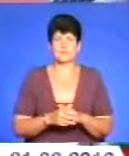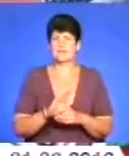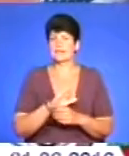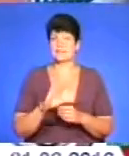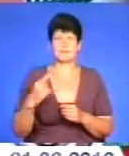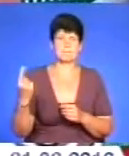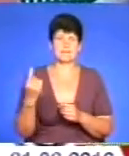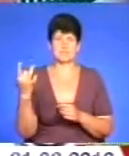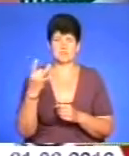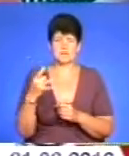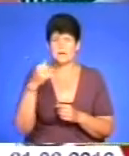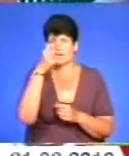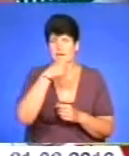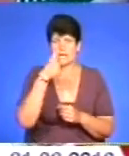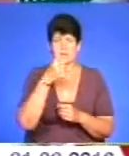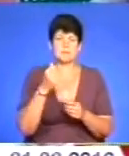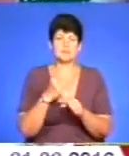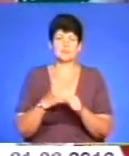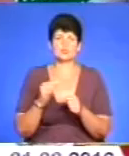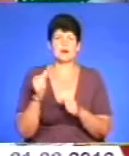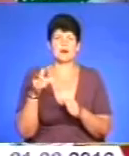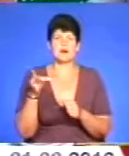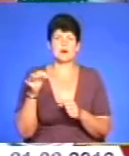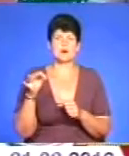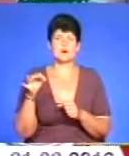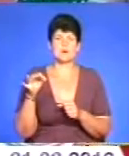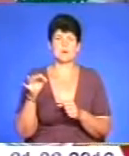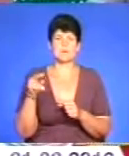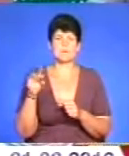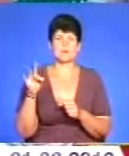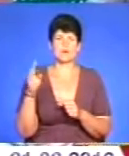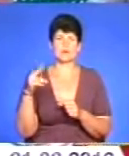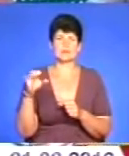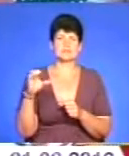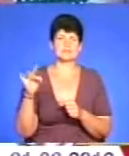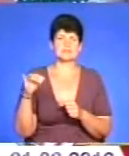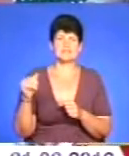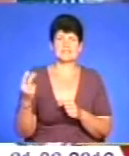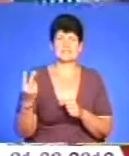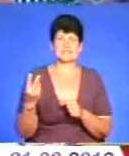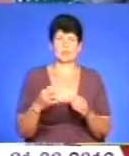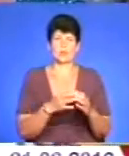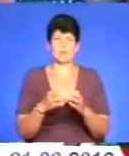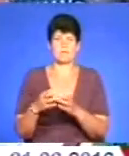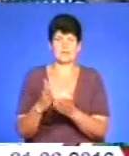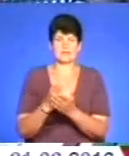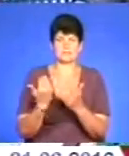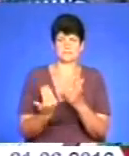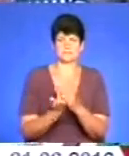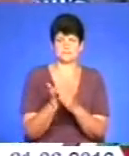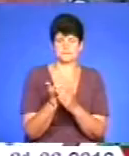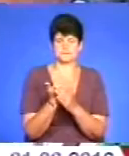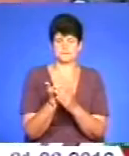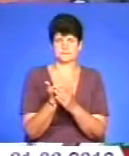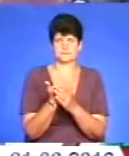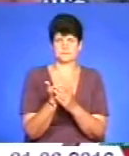працює разом з компанією «Агропродсервіс», і оскільки ці обидві компанії є інноваційними, саме